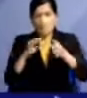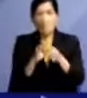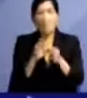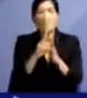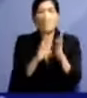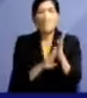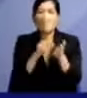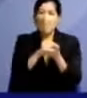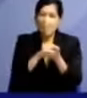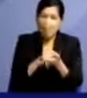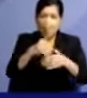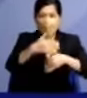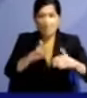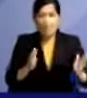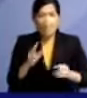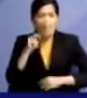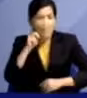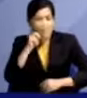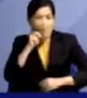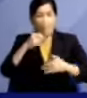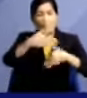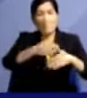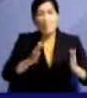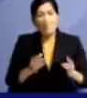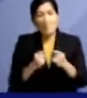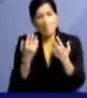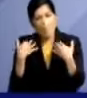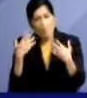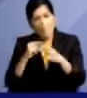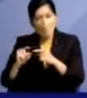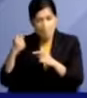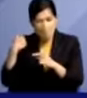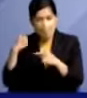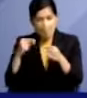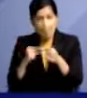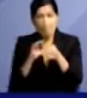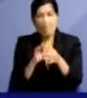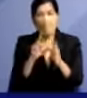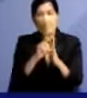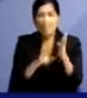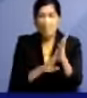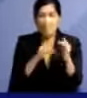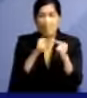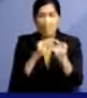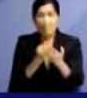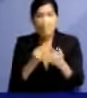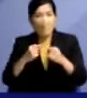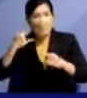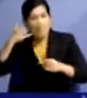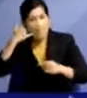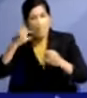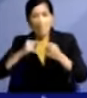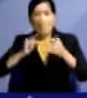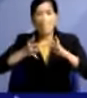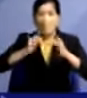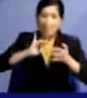ห้องสุขาห้องอาบน้ำระบบไฟฟ้ารวมไปถึงไฟฟ้าสำรองแล้วก็ระบบสื่อสารนะคะรวมไปถึงระบบอินเทอร์เน็ตกล้องโ